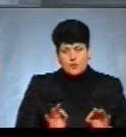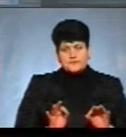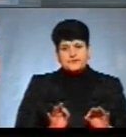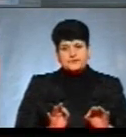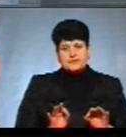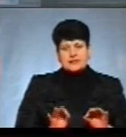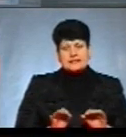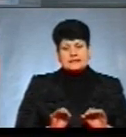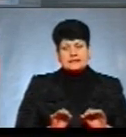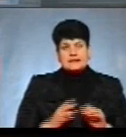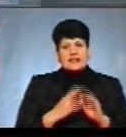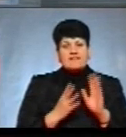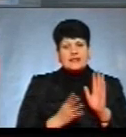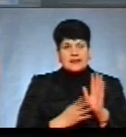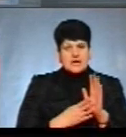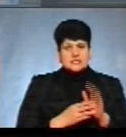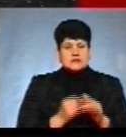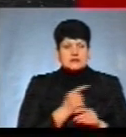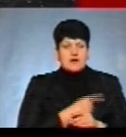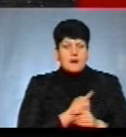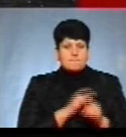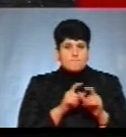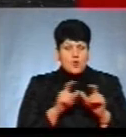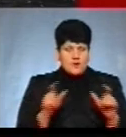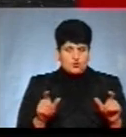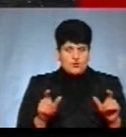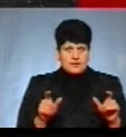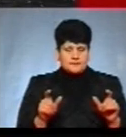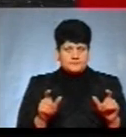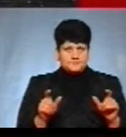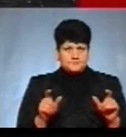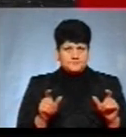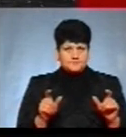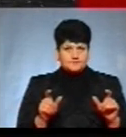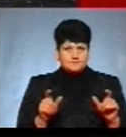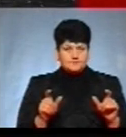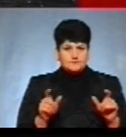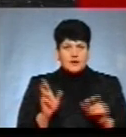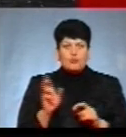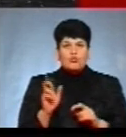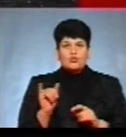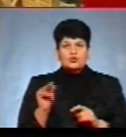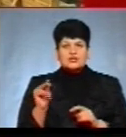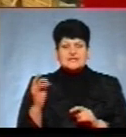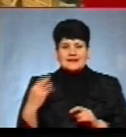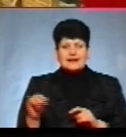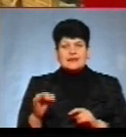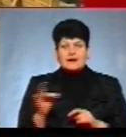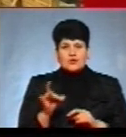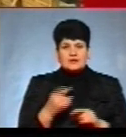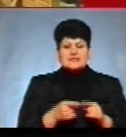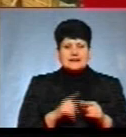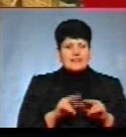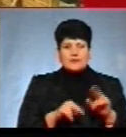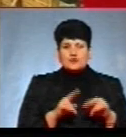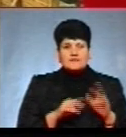так скажу, з 19 амбулаторій. Ми тут бачимо майже готову амбулаторію. Так, ну, не наскільки там складне